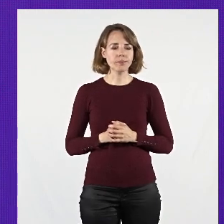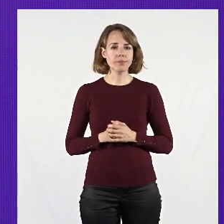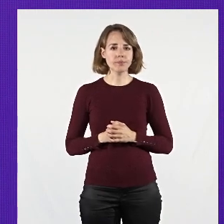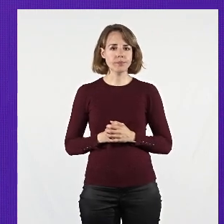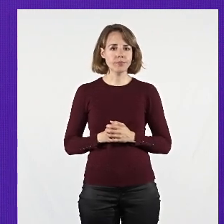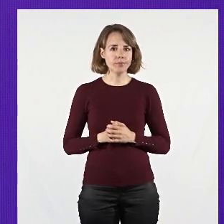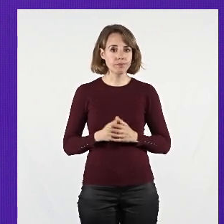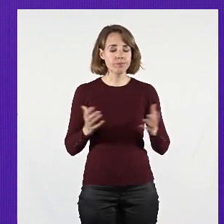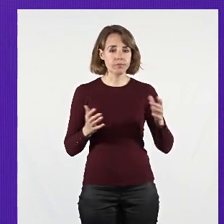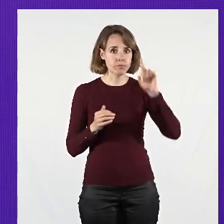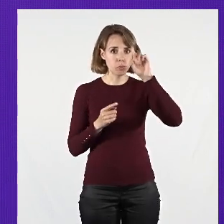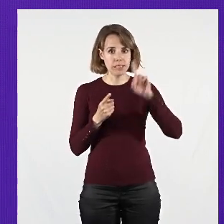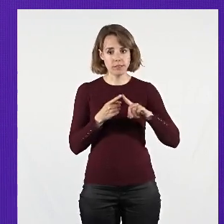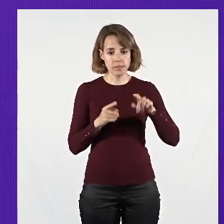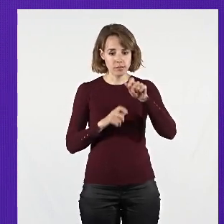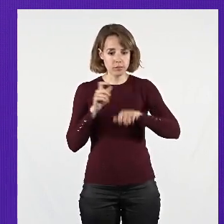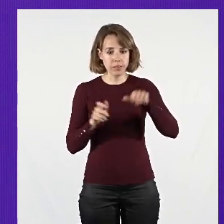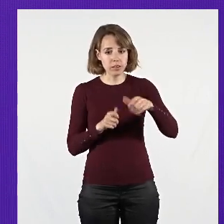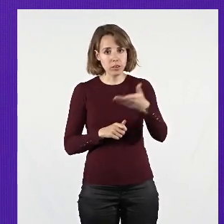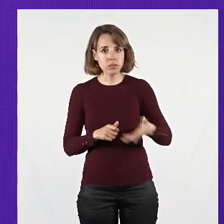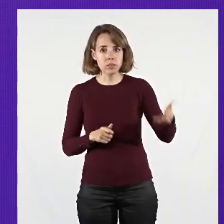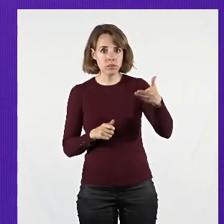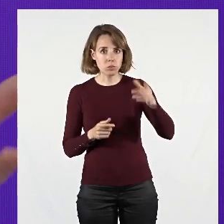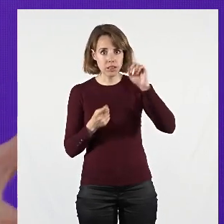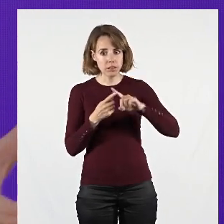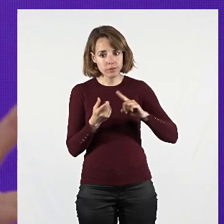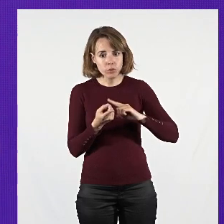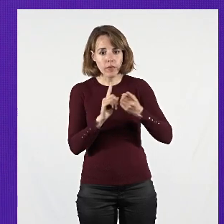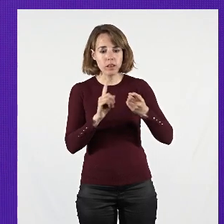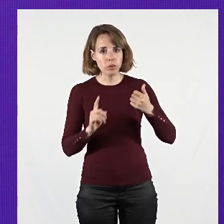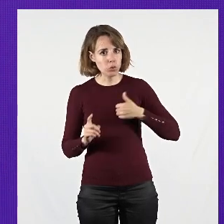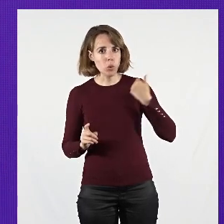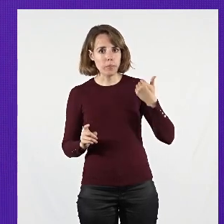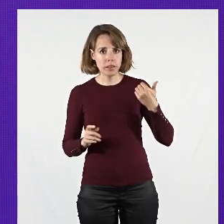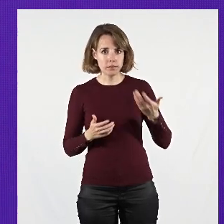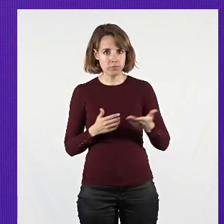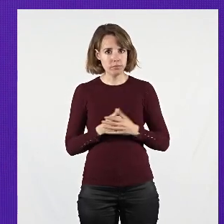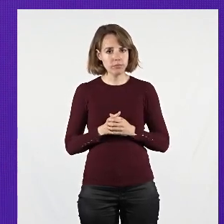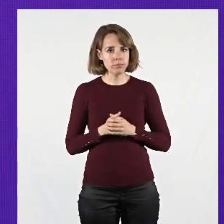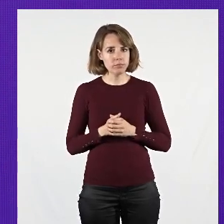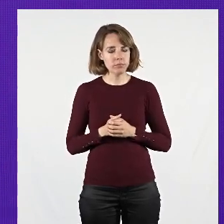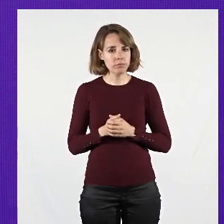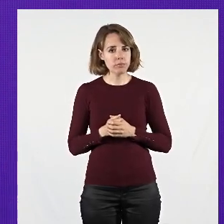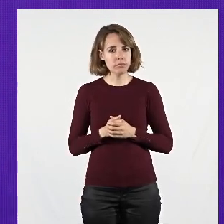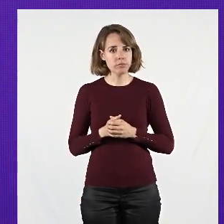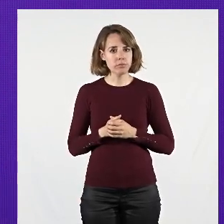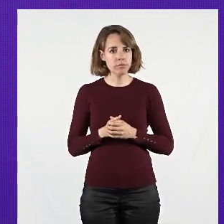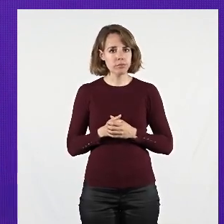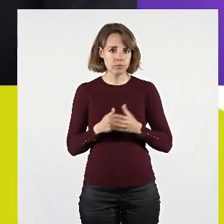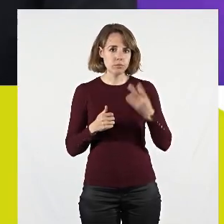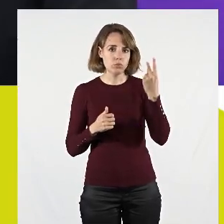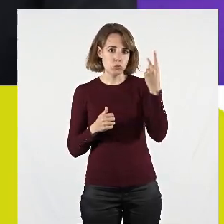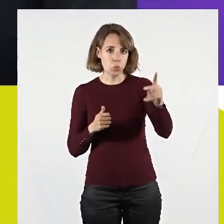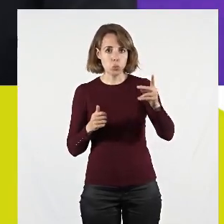l'autonomisation des personnes bénéficiaires. C'est-à-dire plus ils et elles font, moins aussi, à un certain niveau, jusqu'à un certain